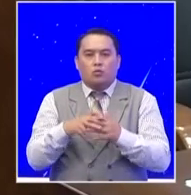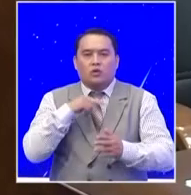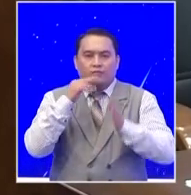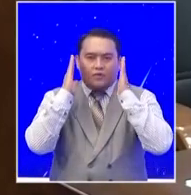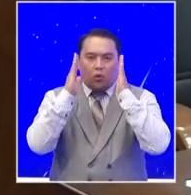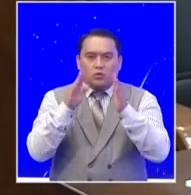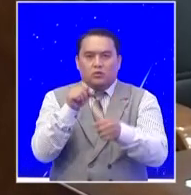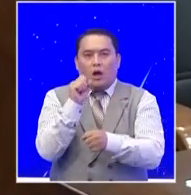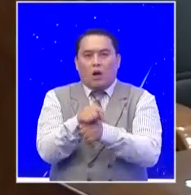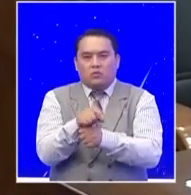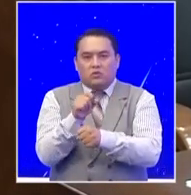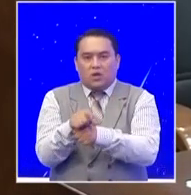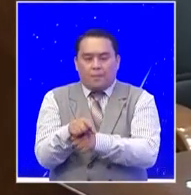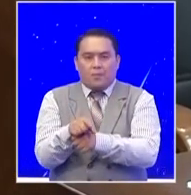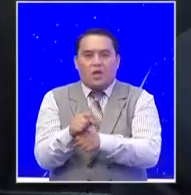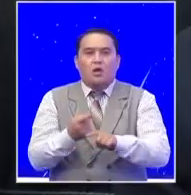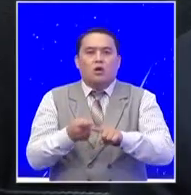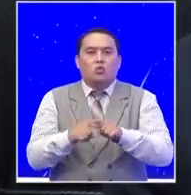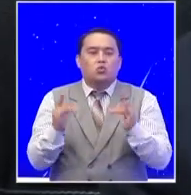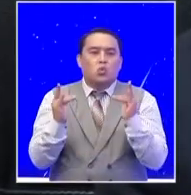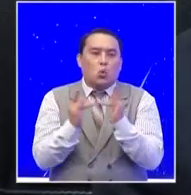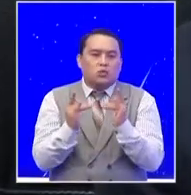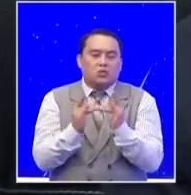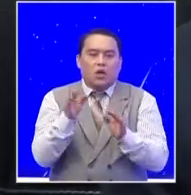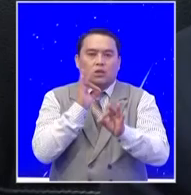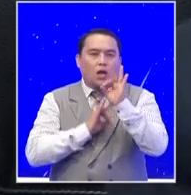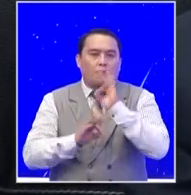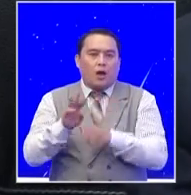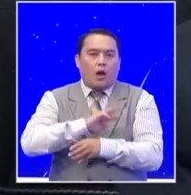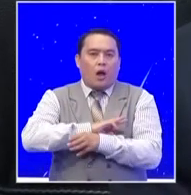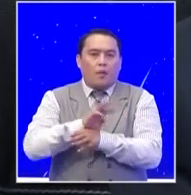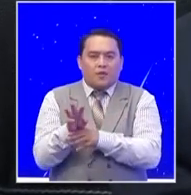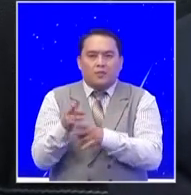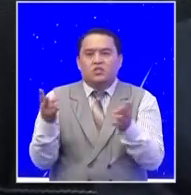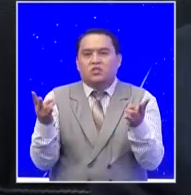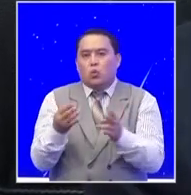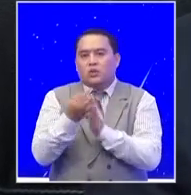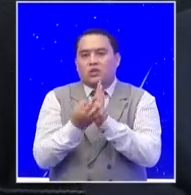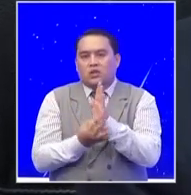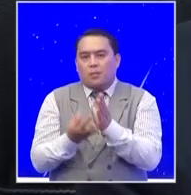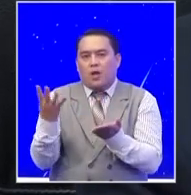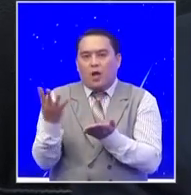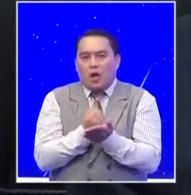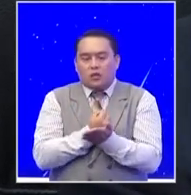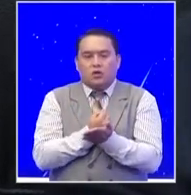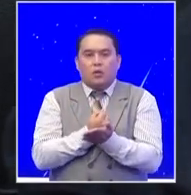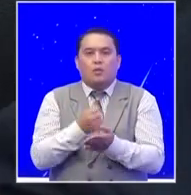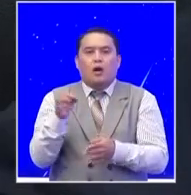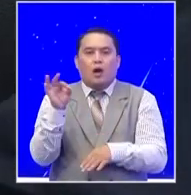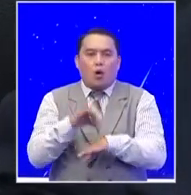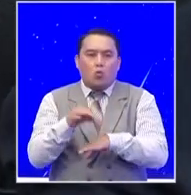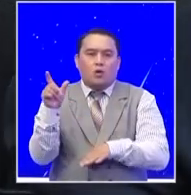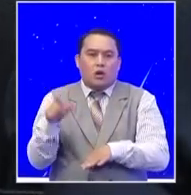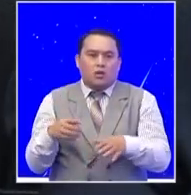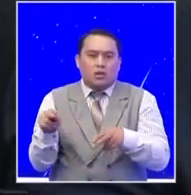бөлуді тапсырды. Сондықтан стационарларды төсек орын және дәрі-дәрмекпен қамтамасыз етіп, тест арқылы індетті анықтап, анықталған пациенттерді